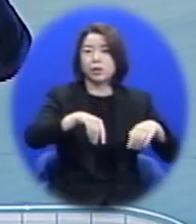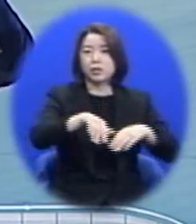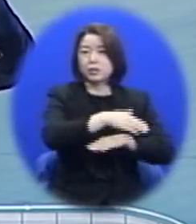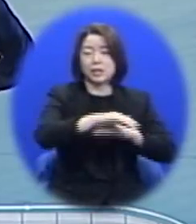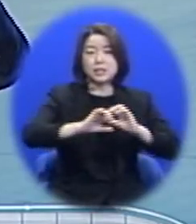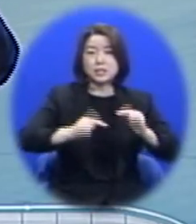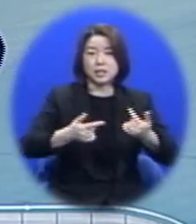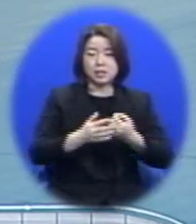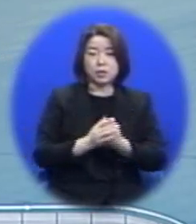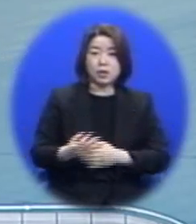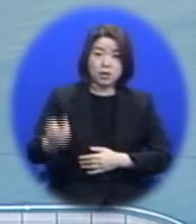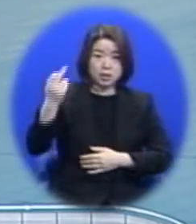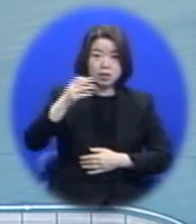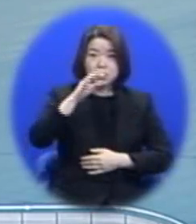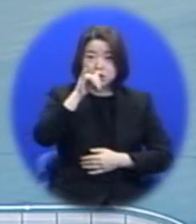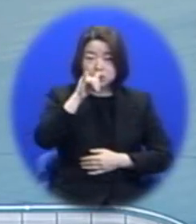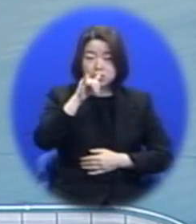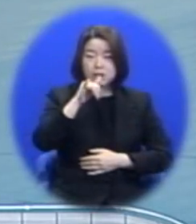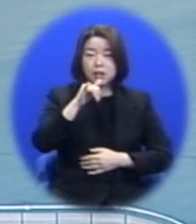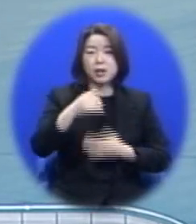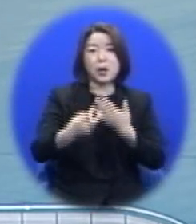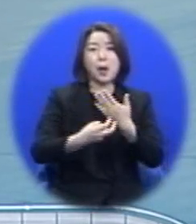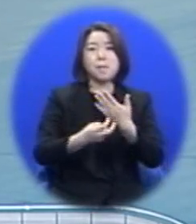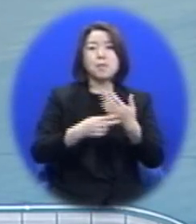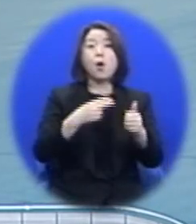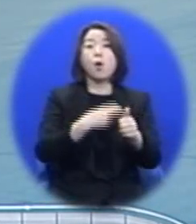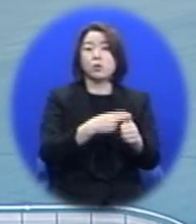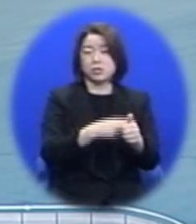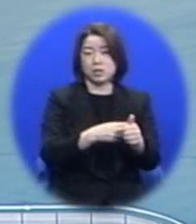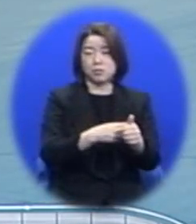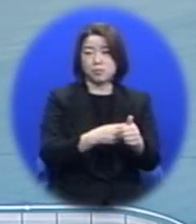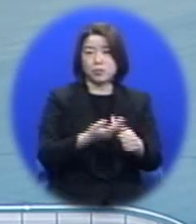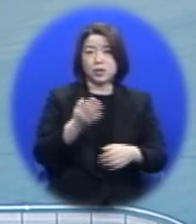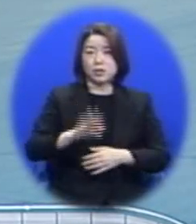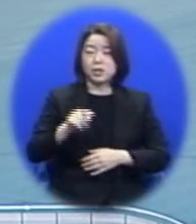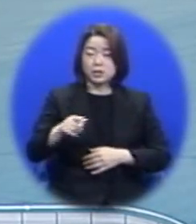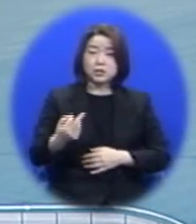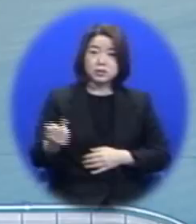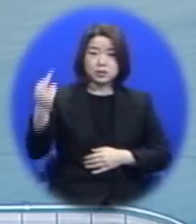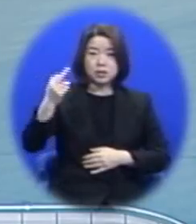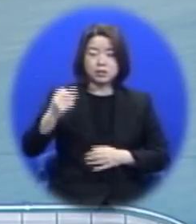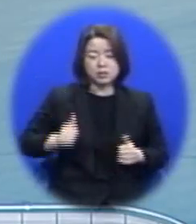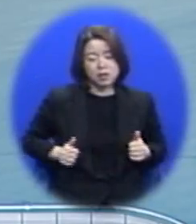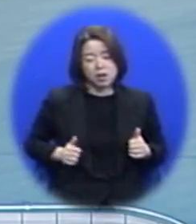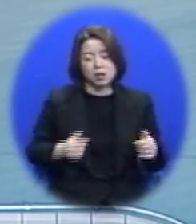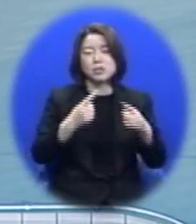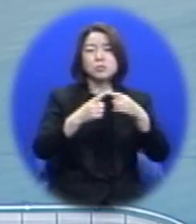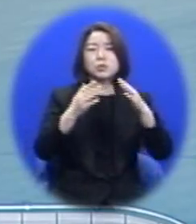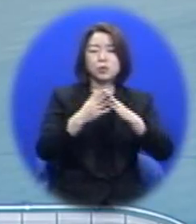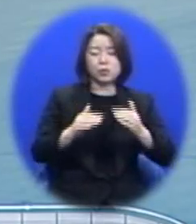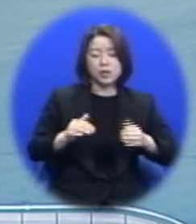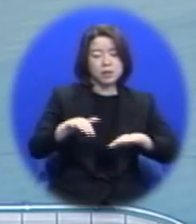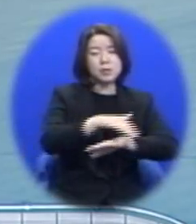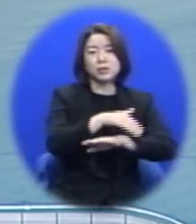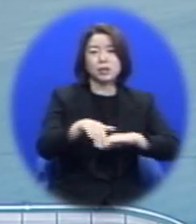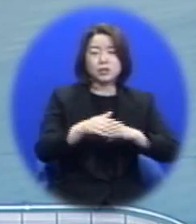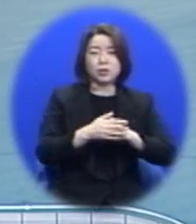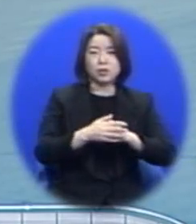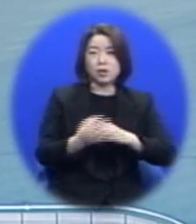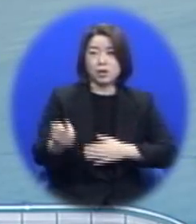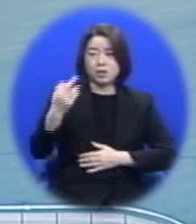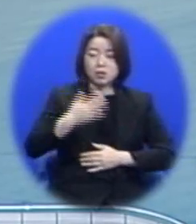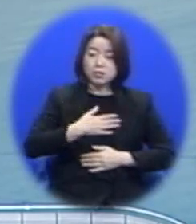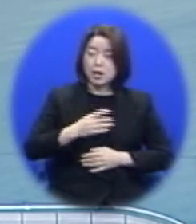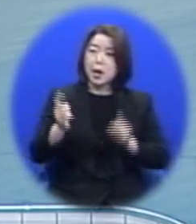형이 있는데 의사인 형이래요. 근데 그 형은 교회를 열심히 잘 다닌대요. 그 형은 자기를 만날 때마다